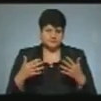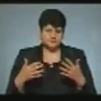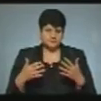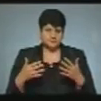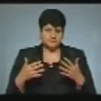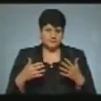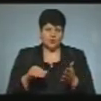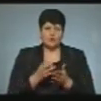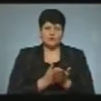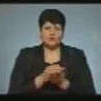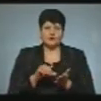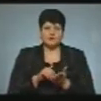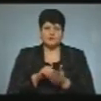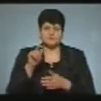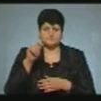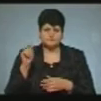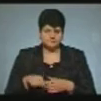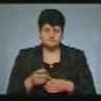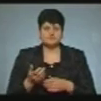обслуговування учасників бойових дій,